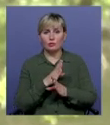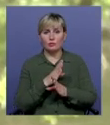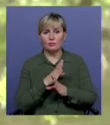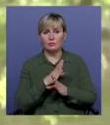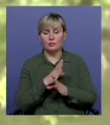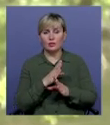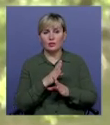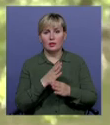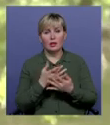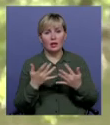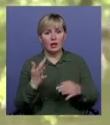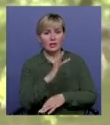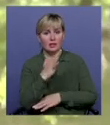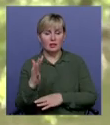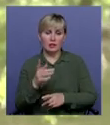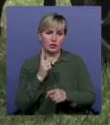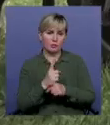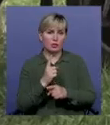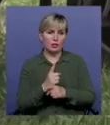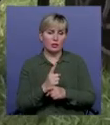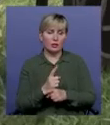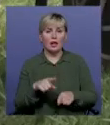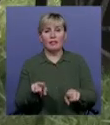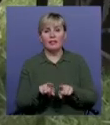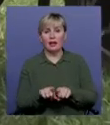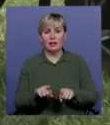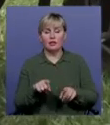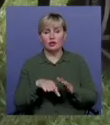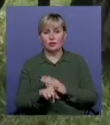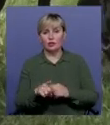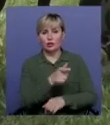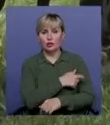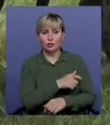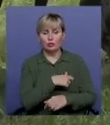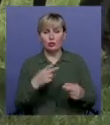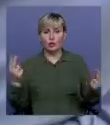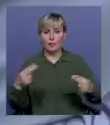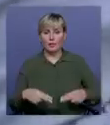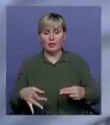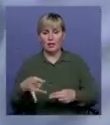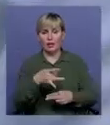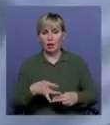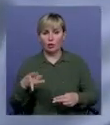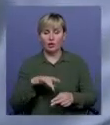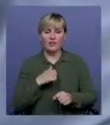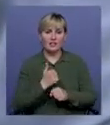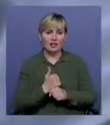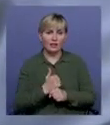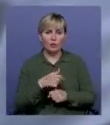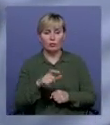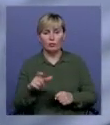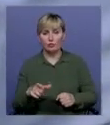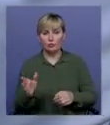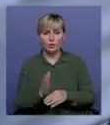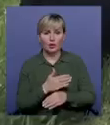в природу, в лесные массивы категорически запрещается. Также конные патрули дежурят и на блокпостах региона. В основном кавалеристы